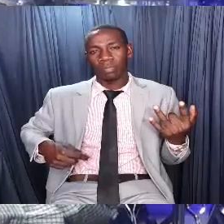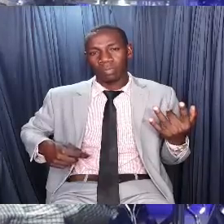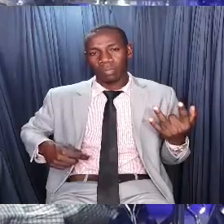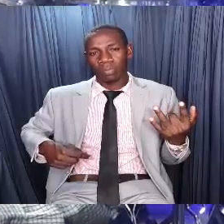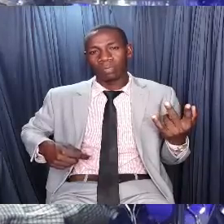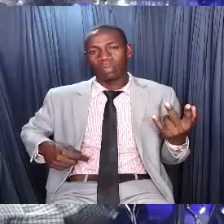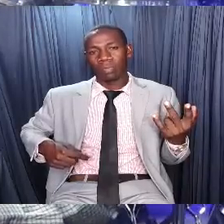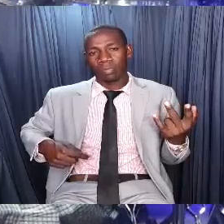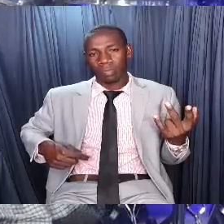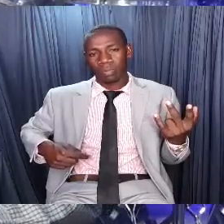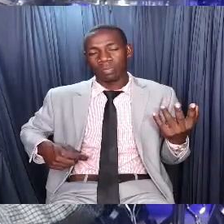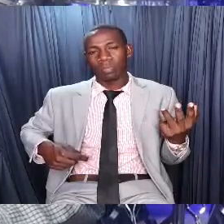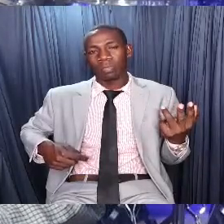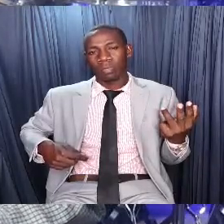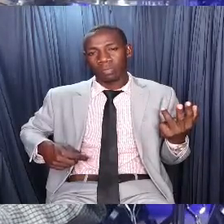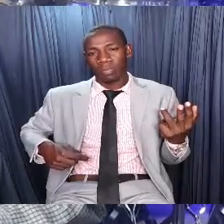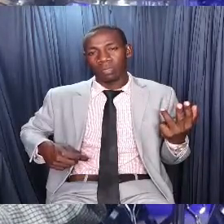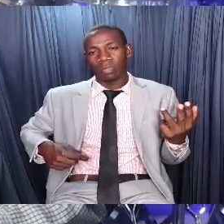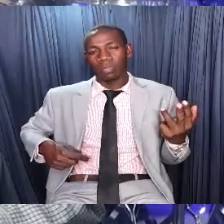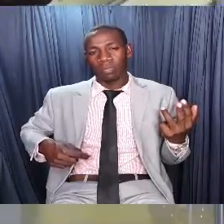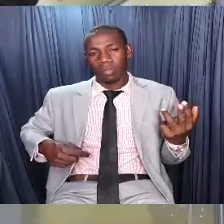tunaregesha sifa na utukufu wake